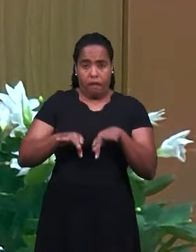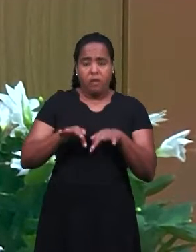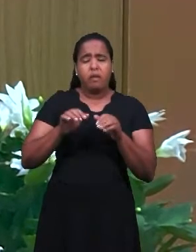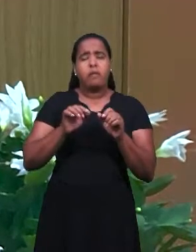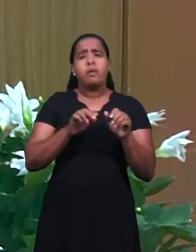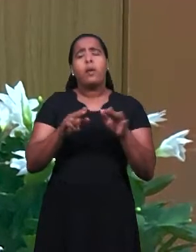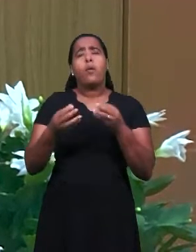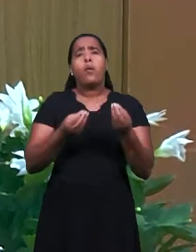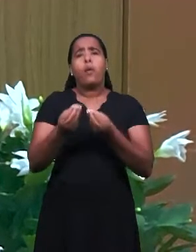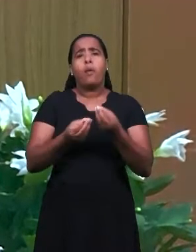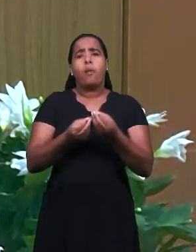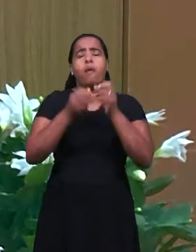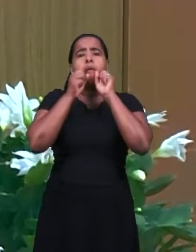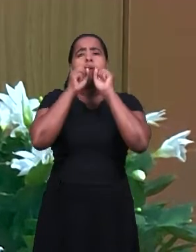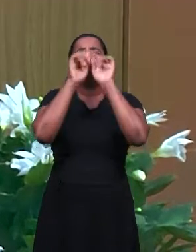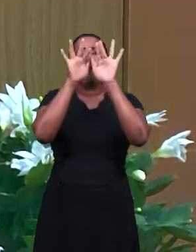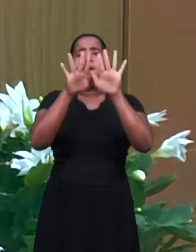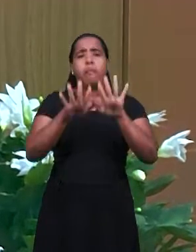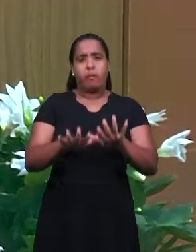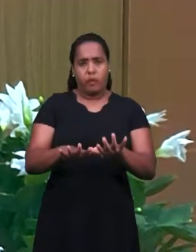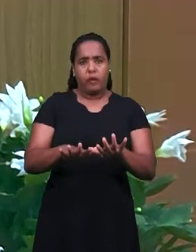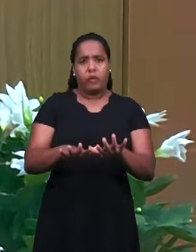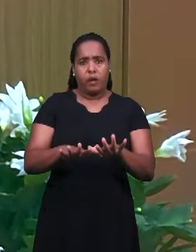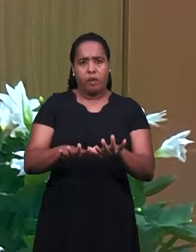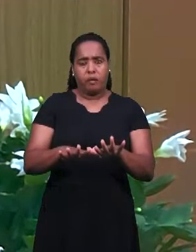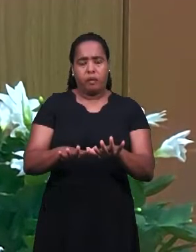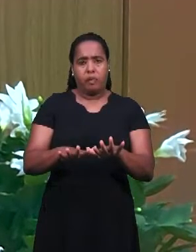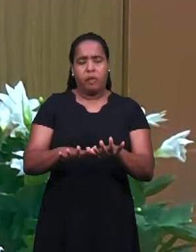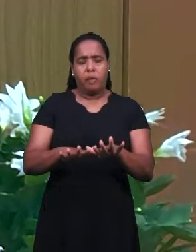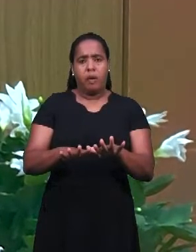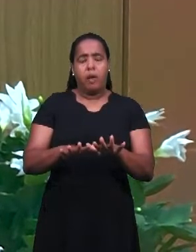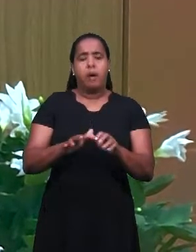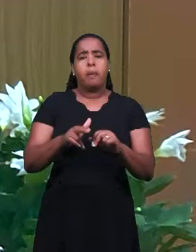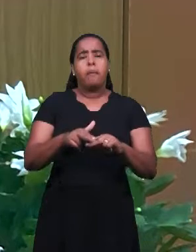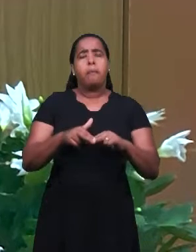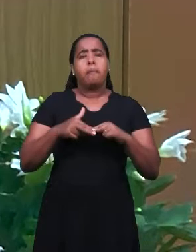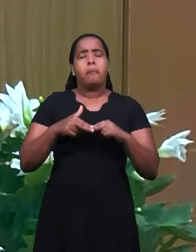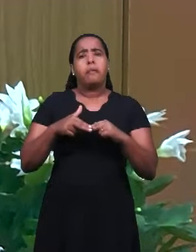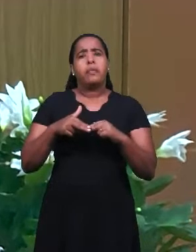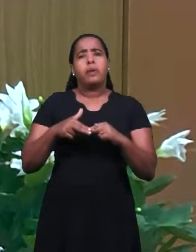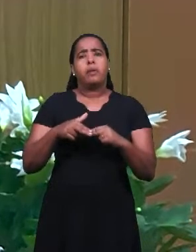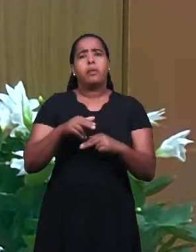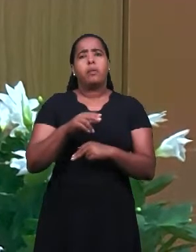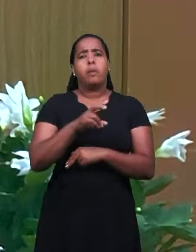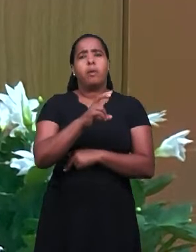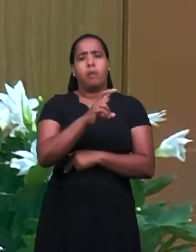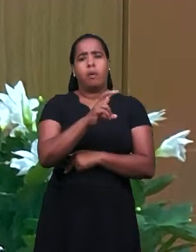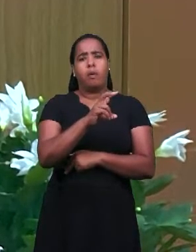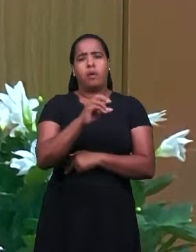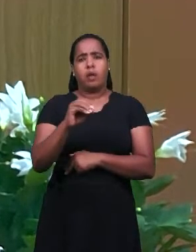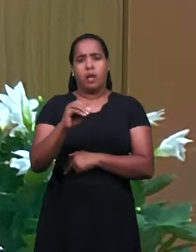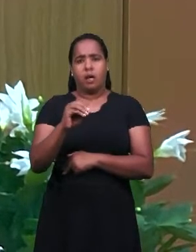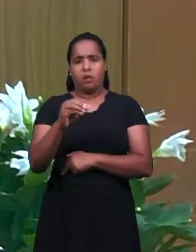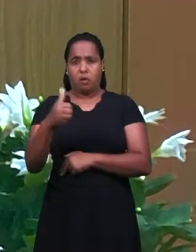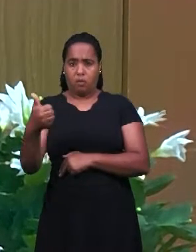мы получили большое благословение, что кроме тех